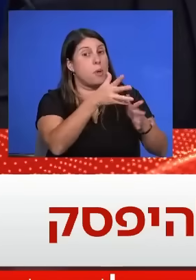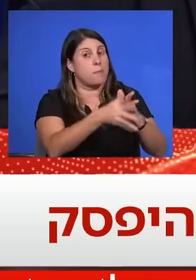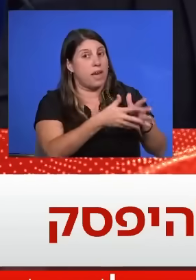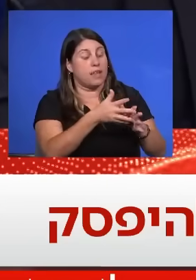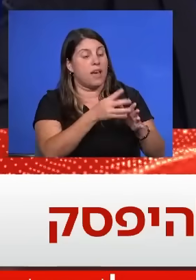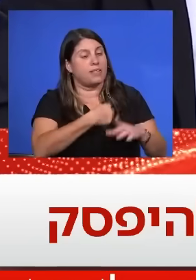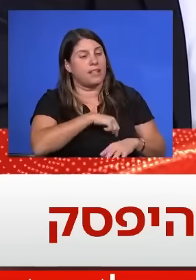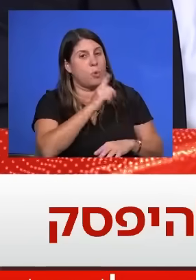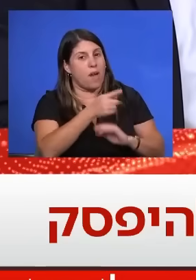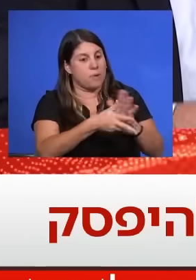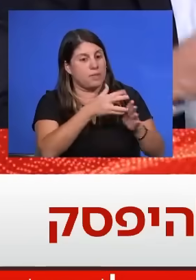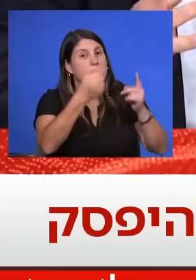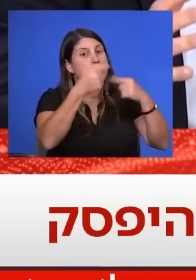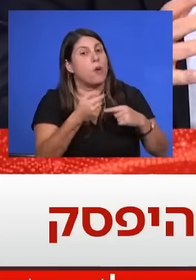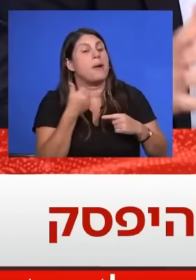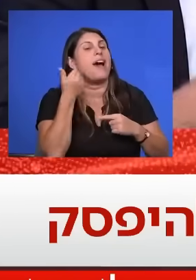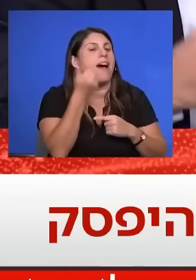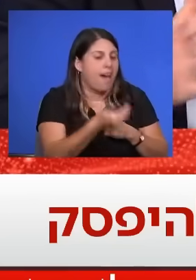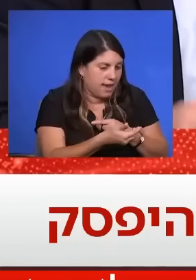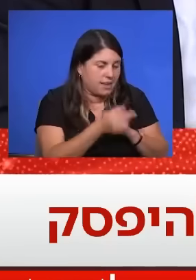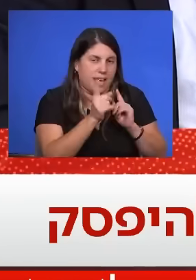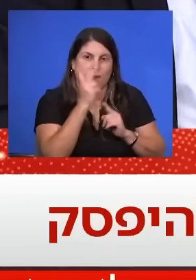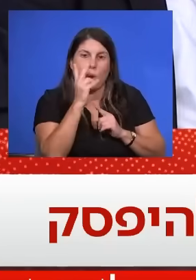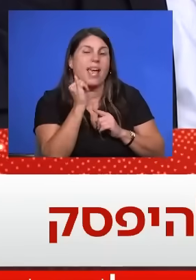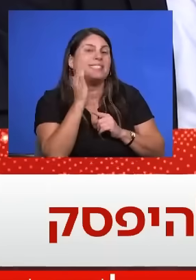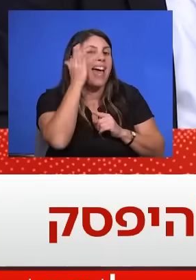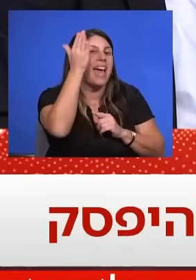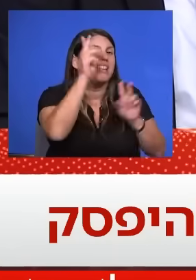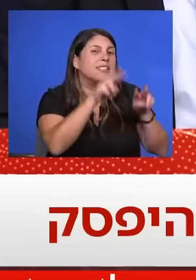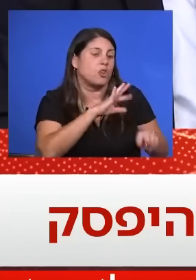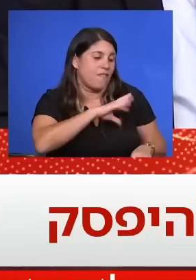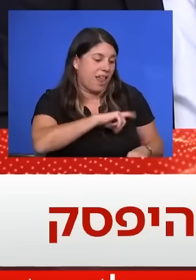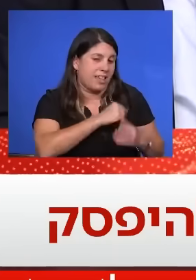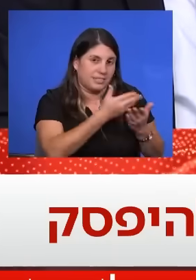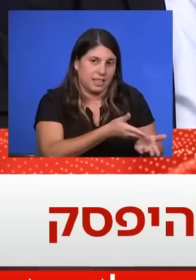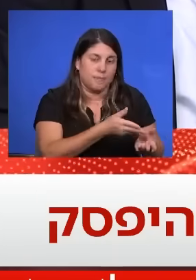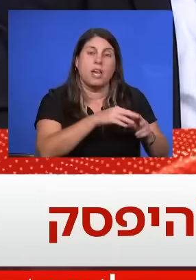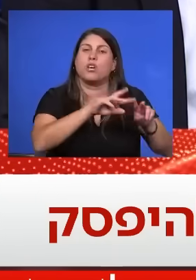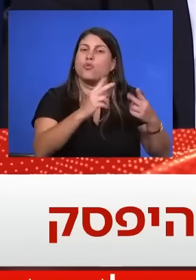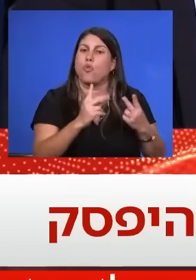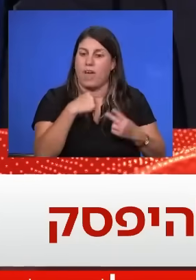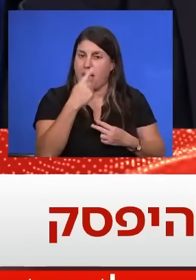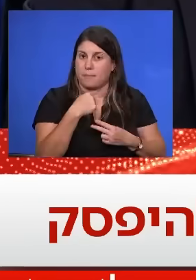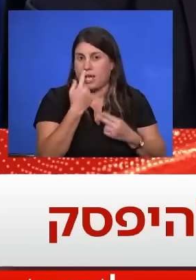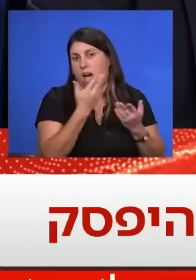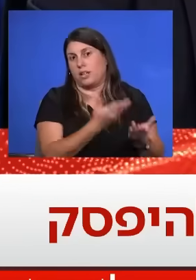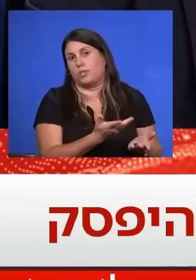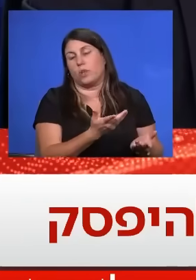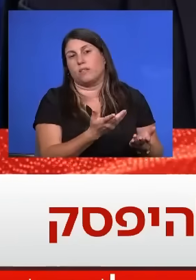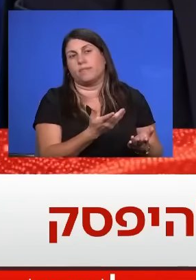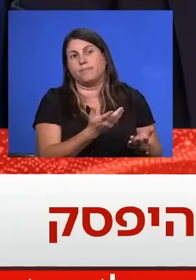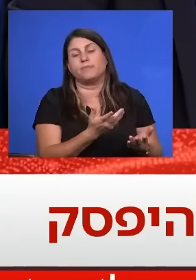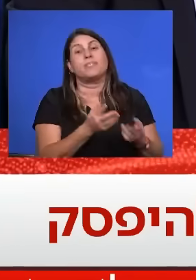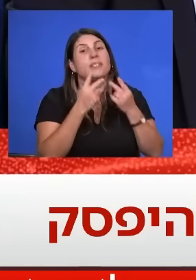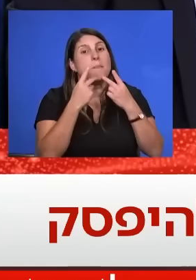שאחרי, חייבים לראות איזה עתיד יש כאן לפלסטינים. שוב, האמירה הזאת, שהפתרון היחידי הוא פתרון של